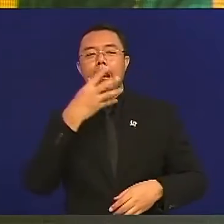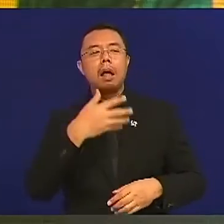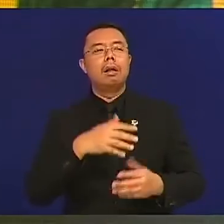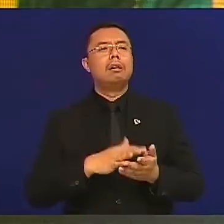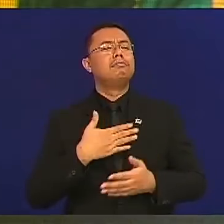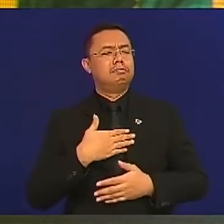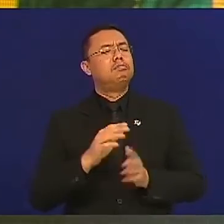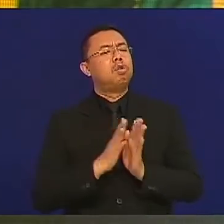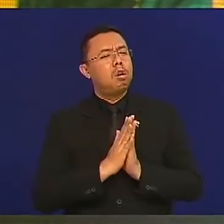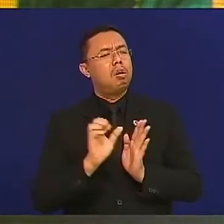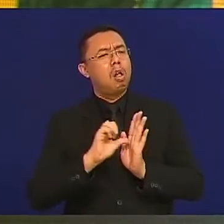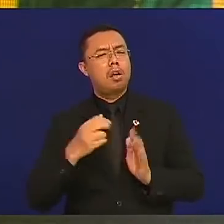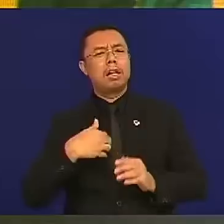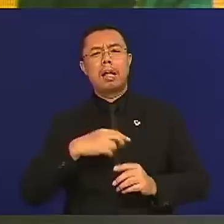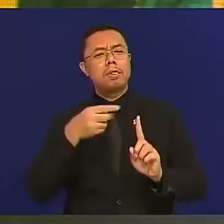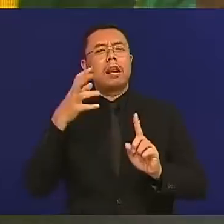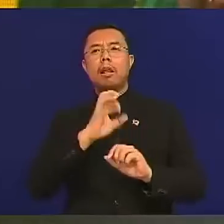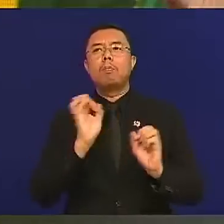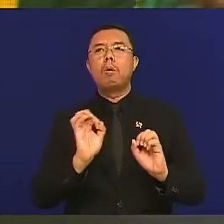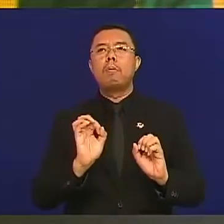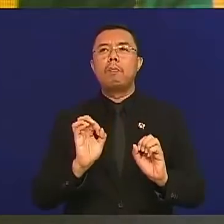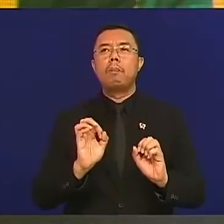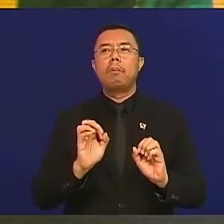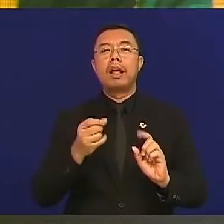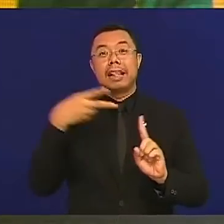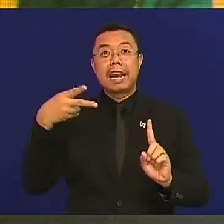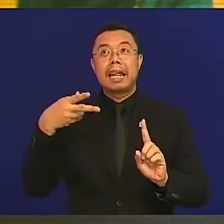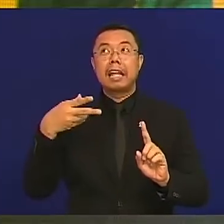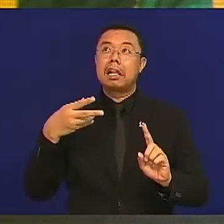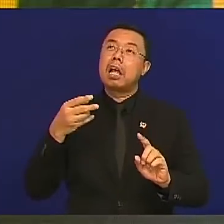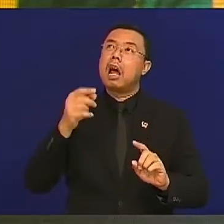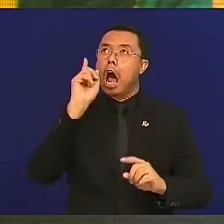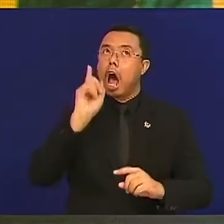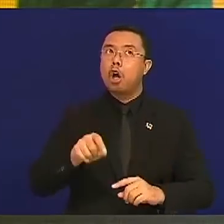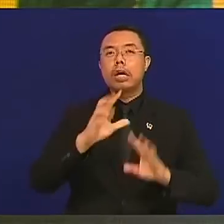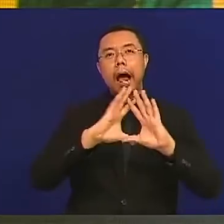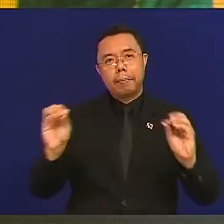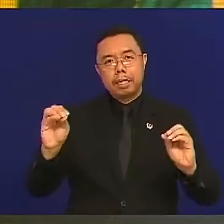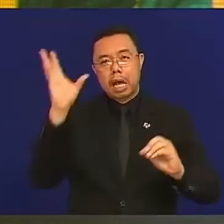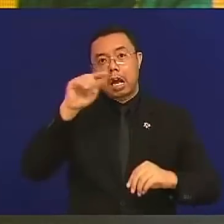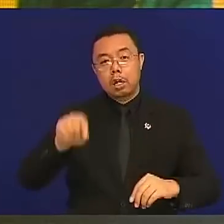kita belum tak kena, belum target. Rupanya ditarget lah habis berapa hari itu, ya udah.